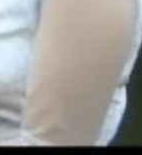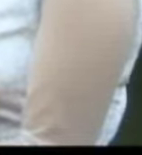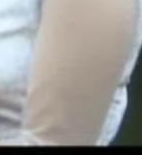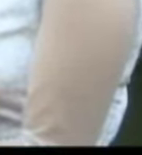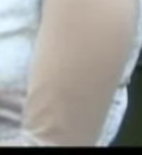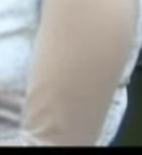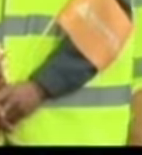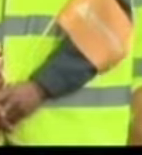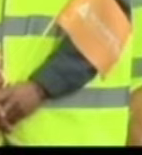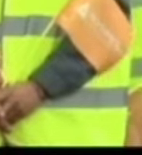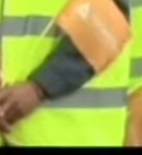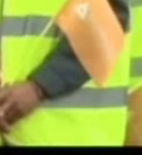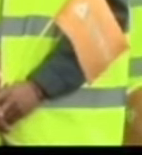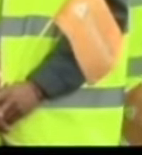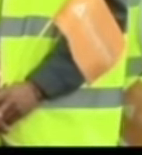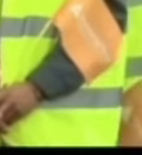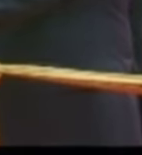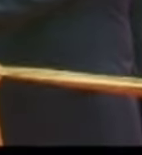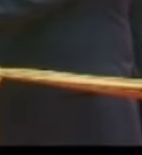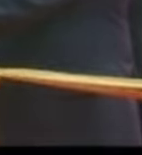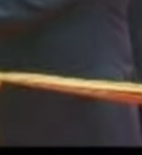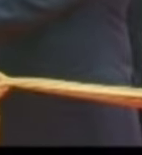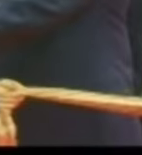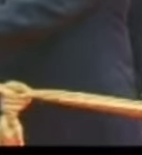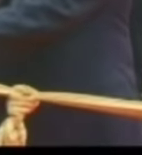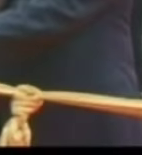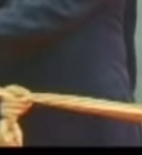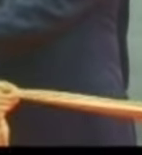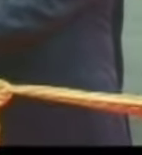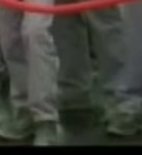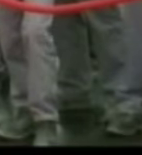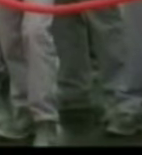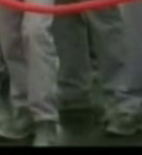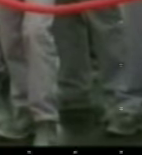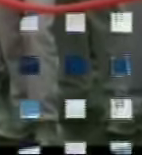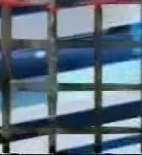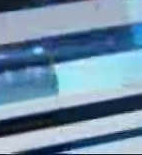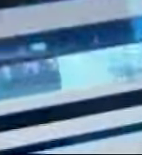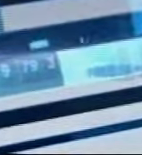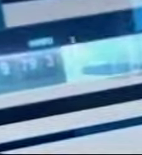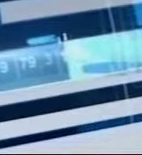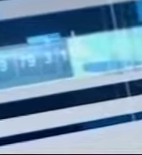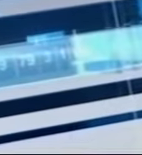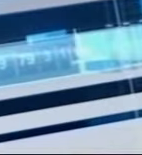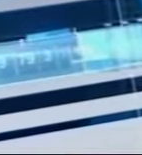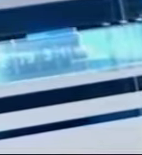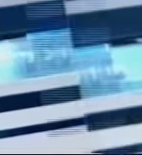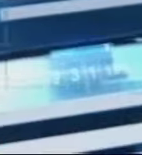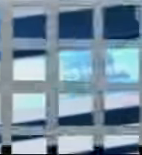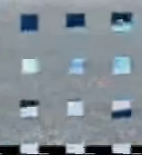Аймағымызда алтын өндіру көлемі артпақ. Әуезов кентінде Бақыршықтау кен өндіру кәсіпорны іске қосылды.